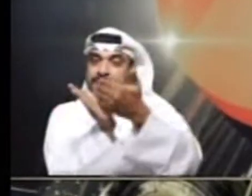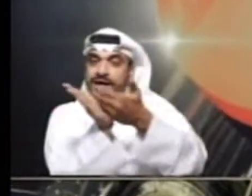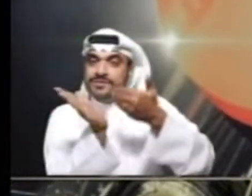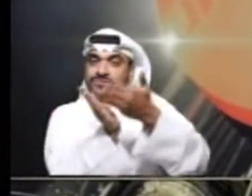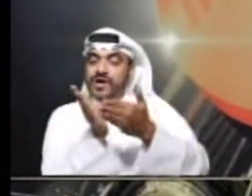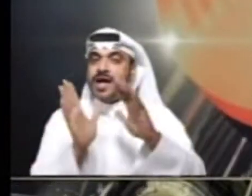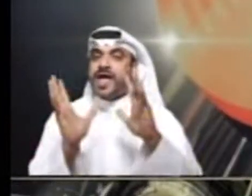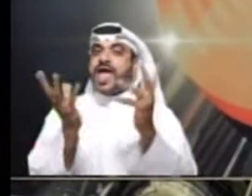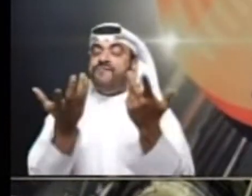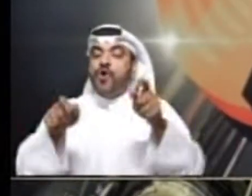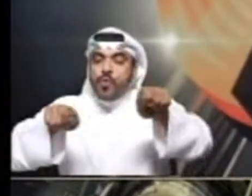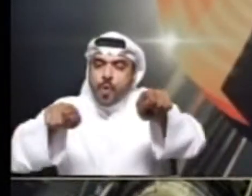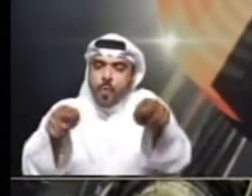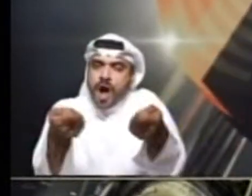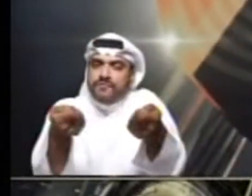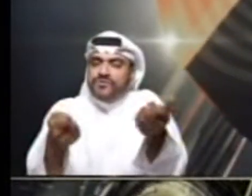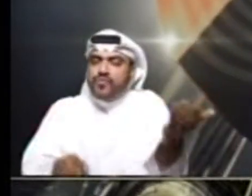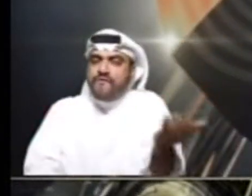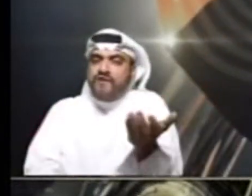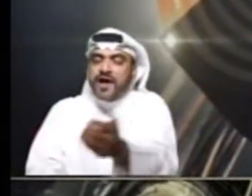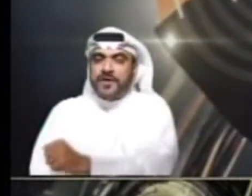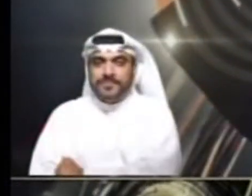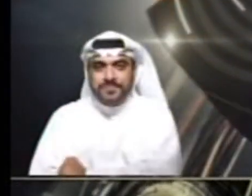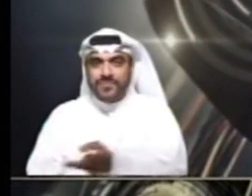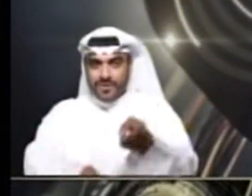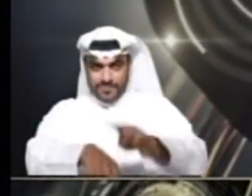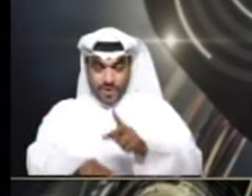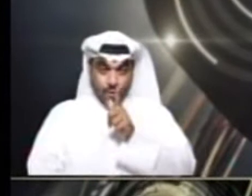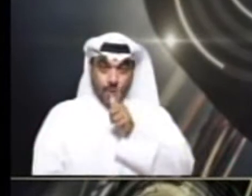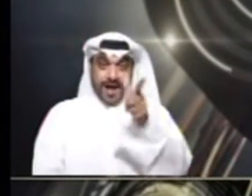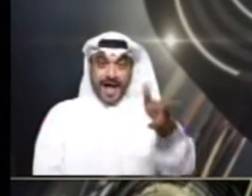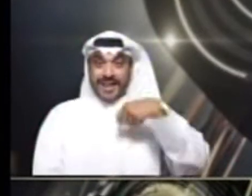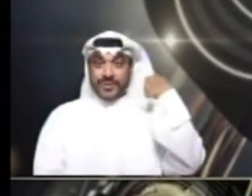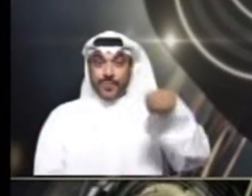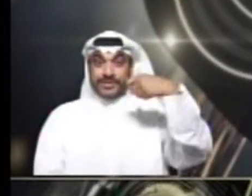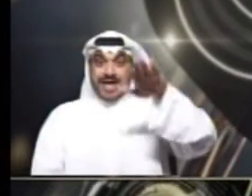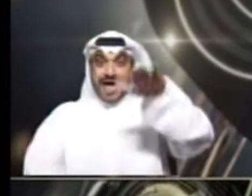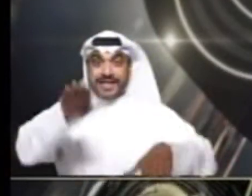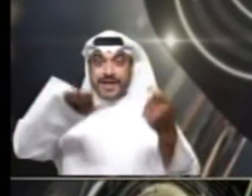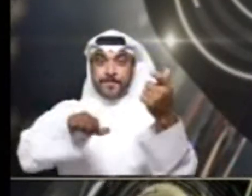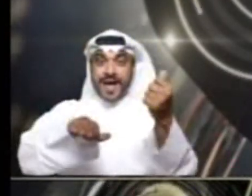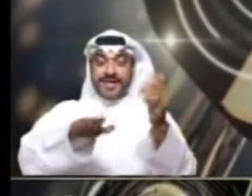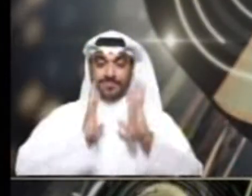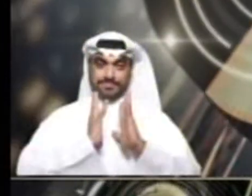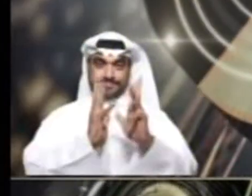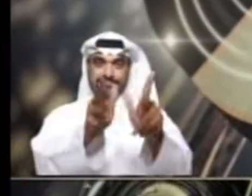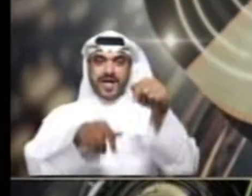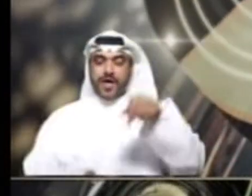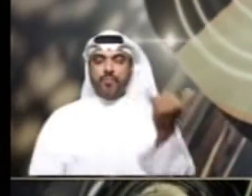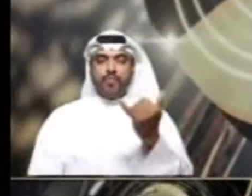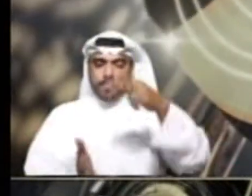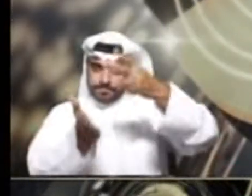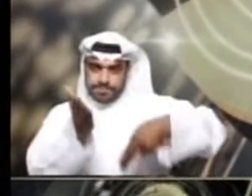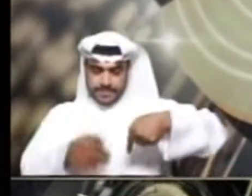واستئصال الفقر والتنمية الاقتصادية. وقالت وزارة المالية في بيان صحفي مساء أمس الثلاثاء أنه من